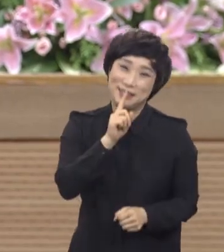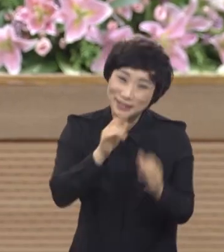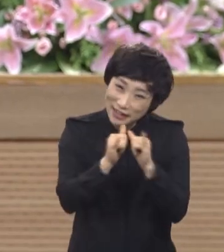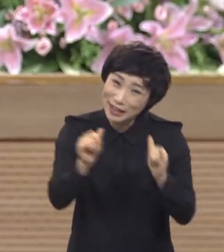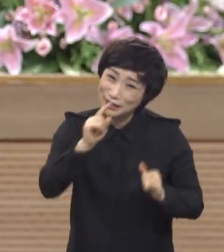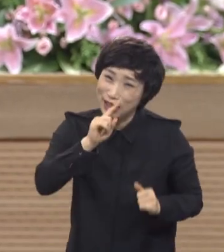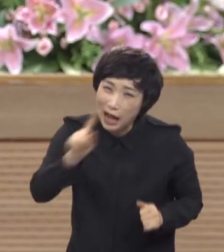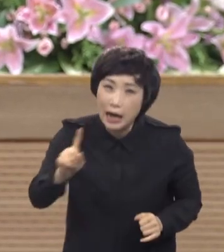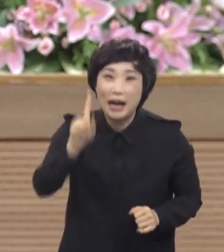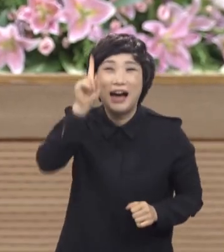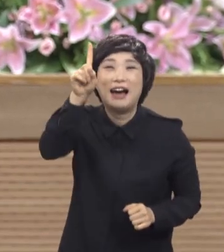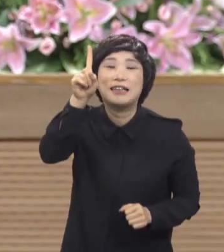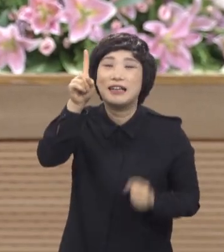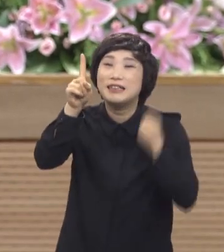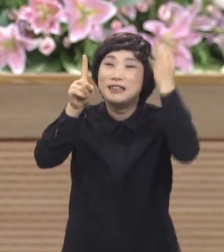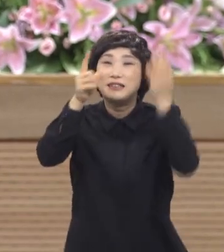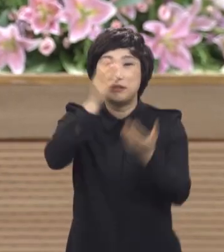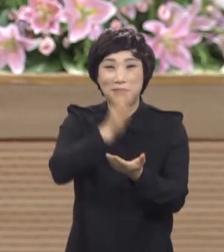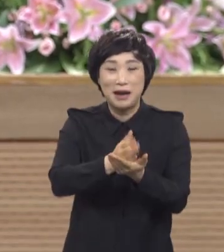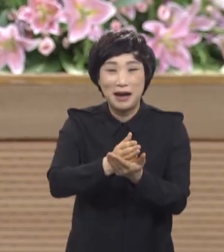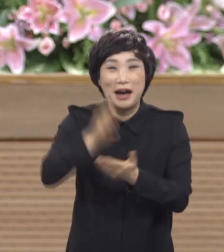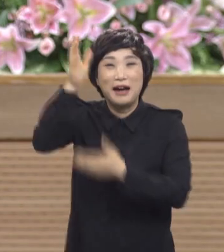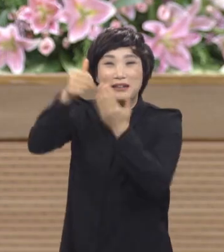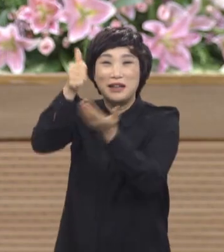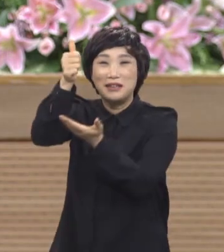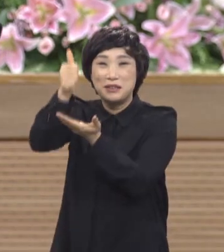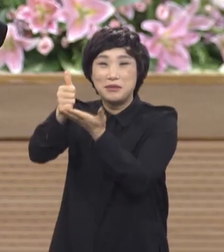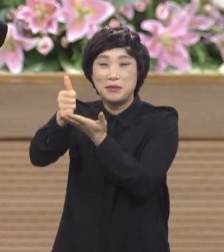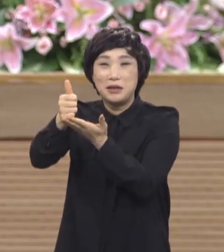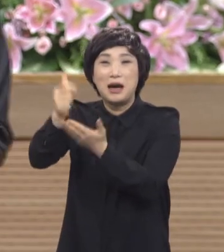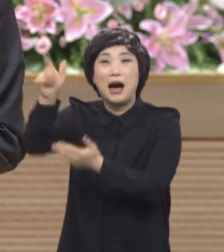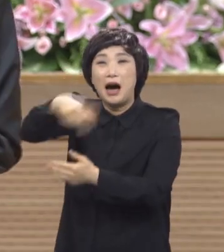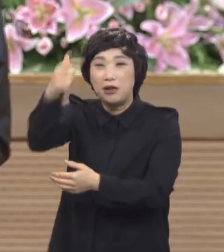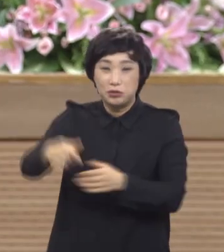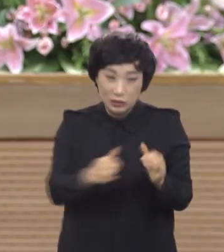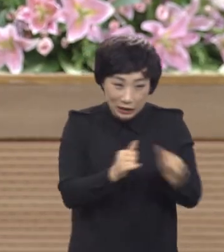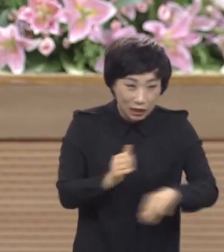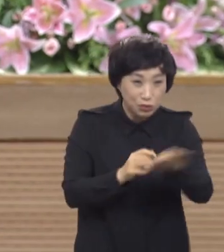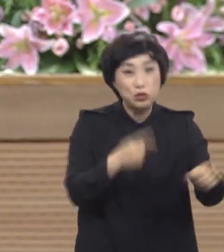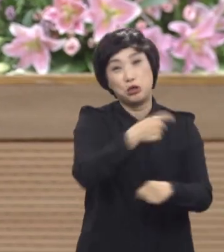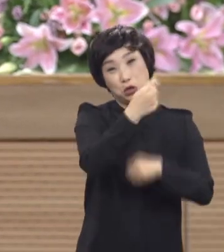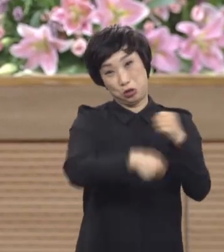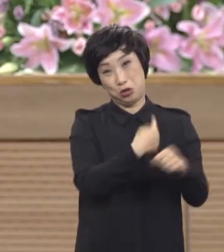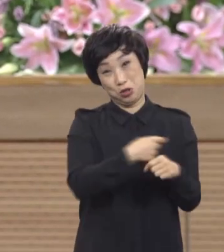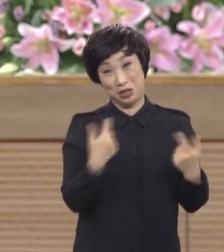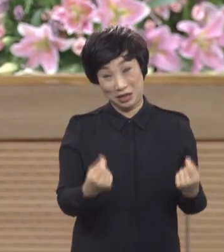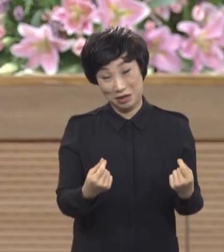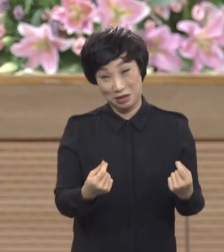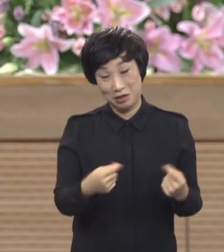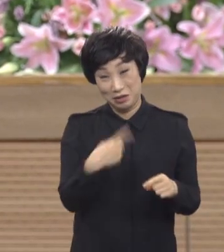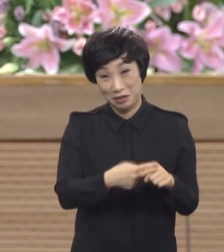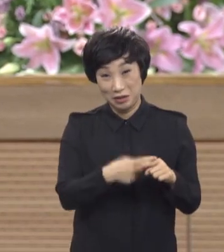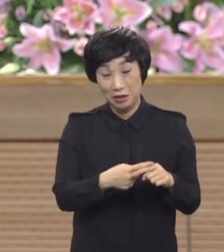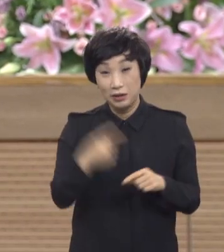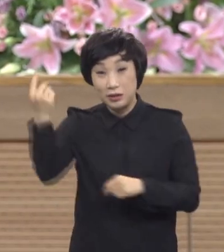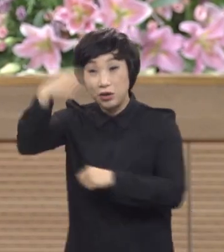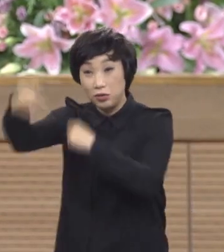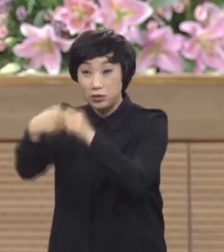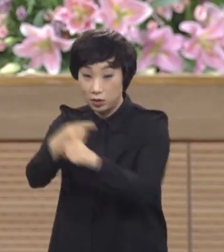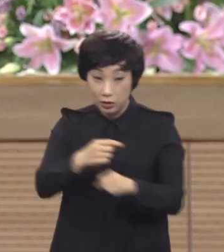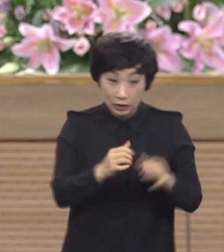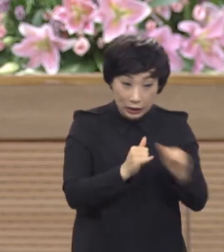이게 한 가지를 잊지 말라 하나님께서는 하루가 천년 같고 천년이 하루 같은 이 어마어마한